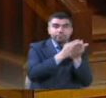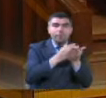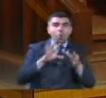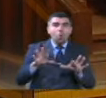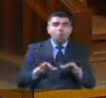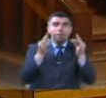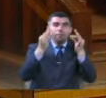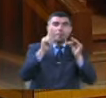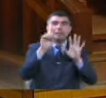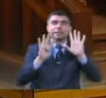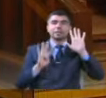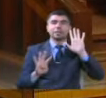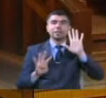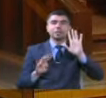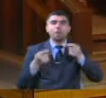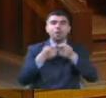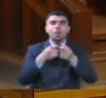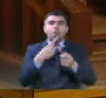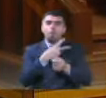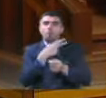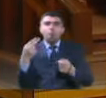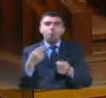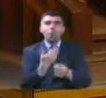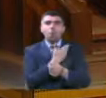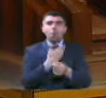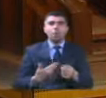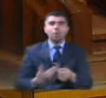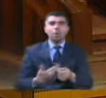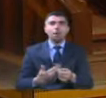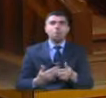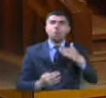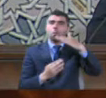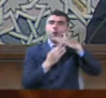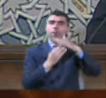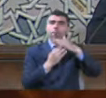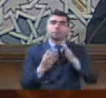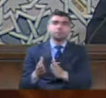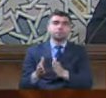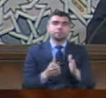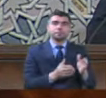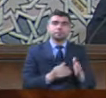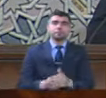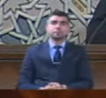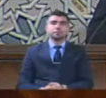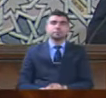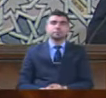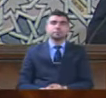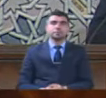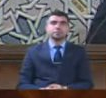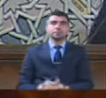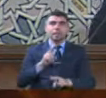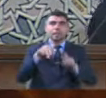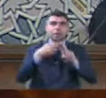هو الممانعة التي واجهت الحكومة بها. شكرا سيدة النائبة، الكلمة للسيد رئيس الحكومة للتعقيب.